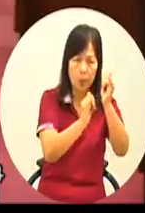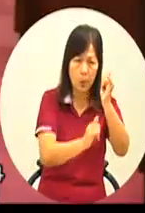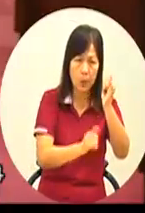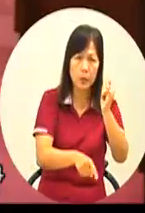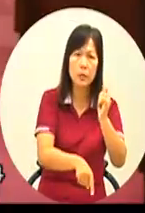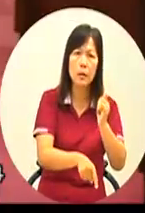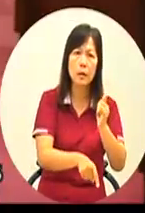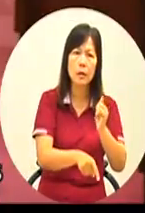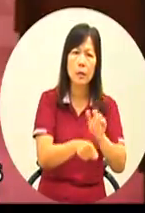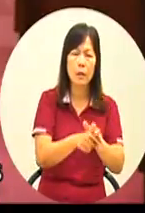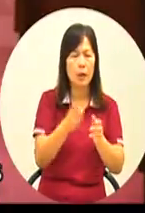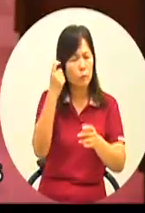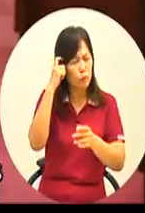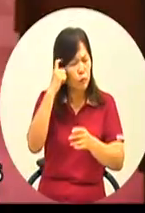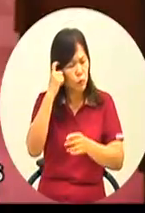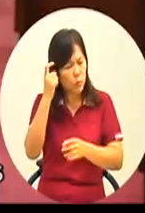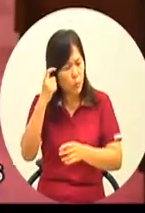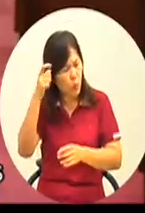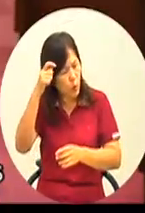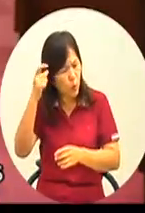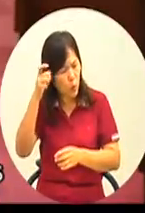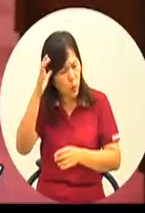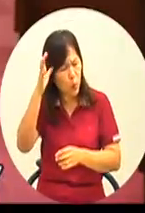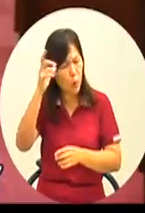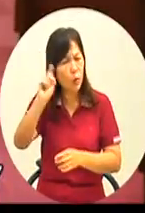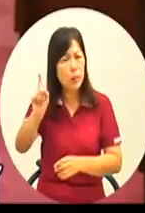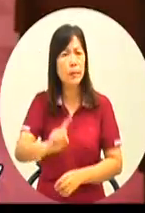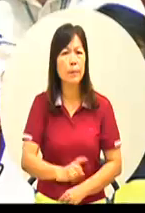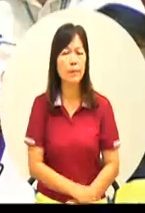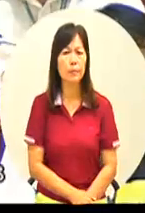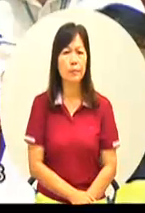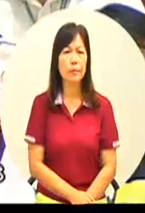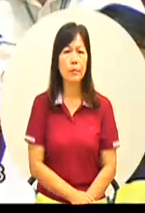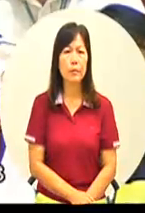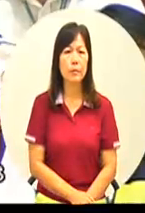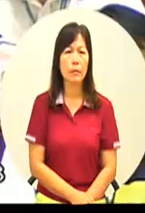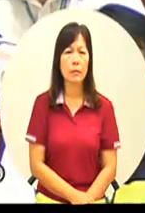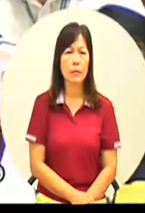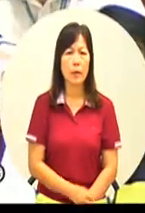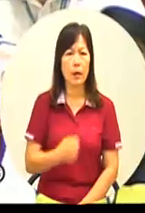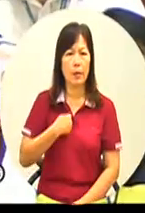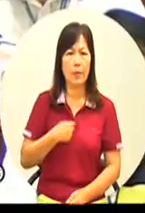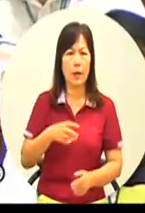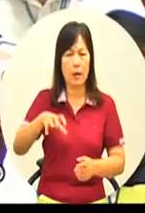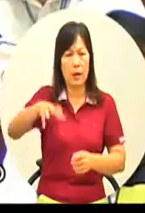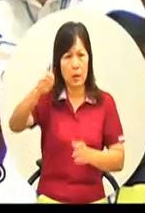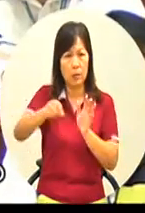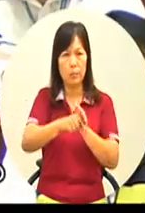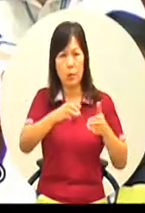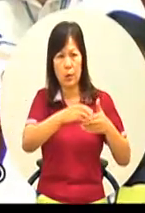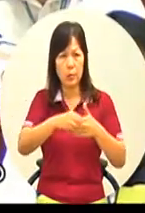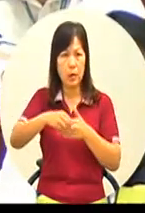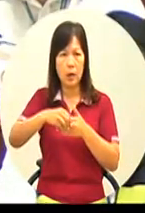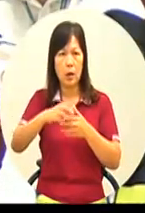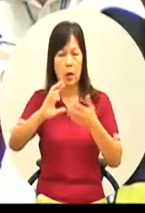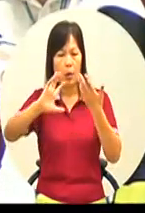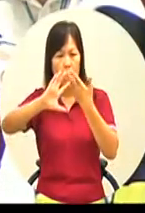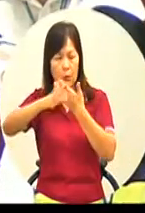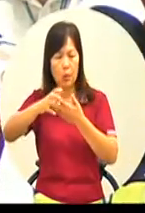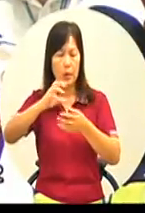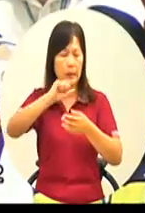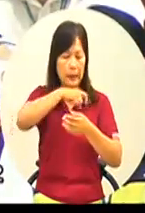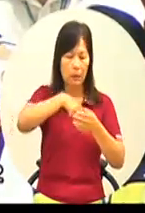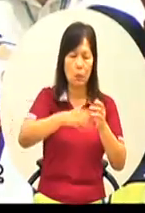对不对？后面来追思啊，对不对？ 我家己原报告吼，阮拢到阮局长拢带阮去，包括国内甲国外吼，